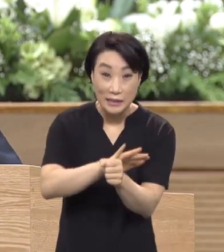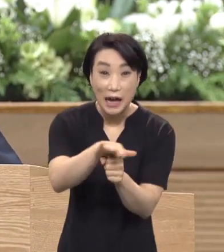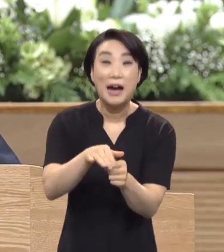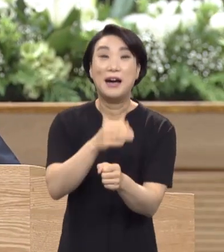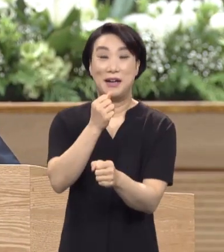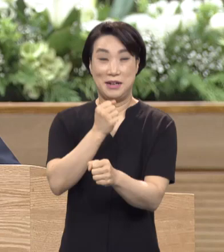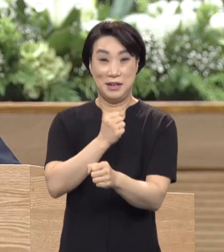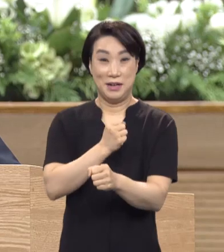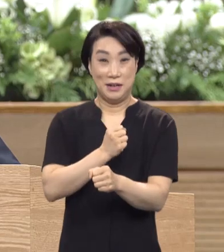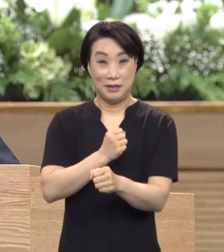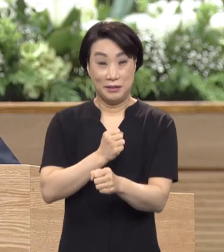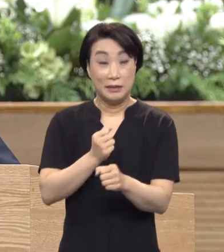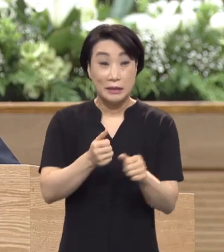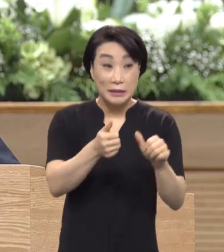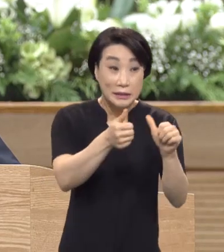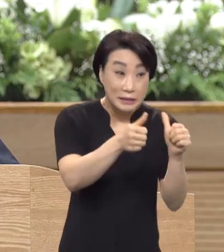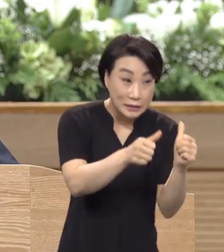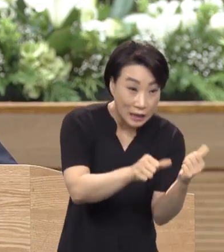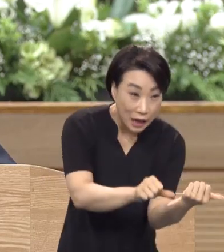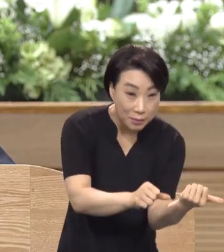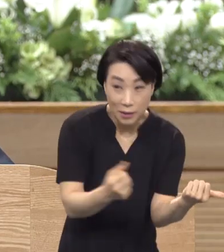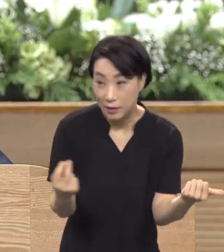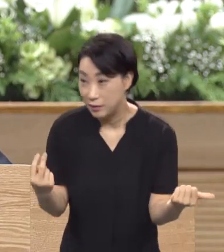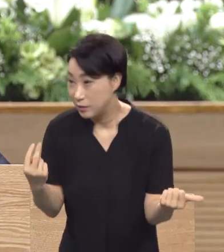사랑함으로 사망에서